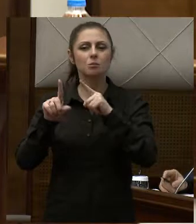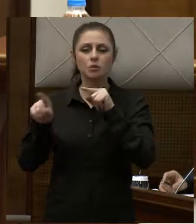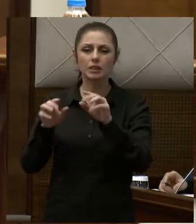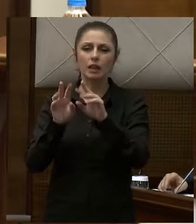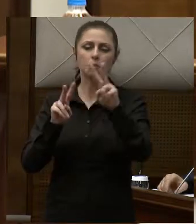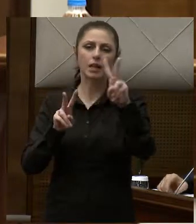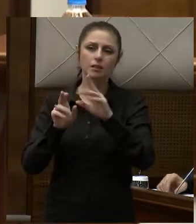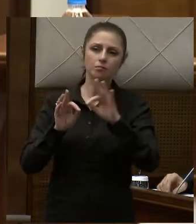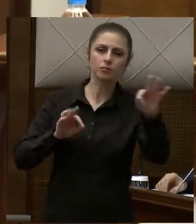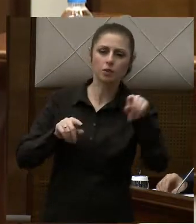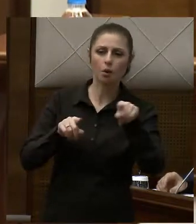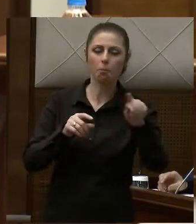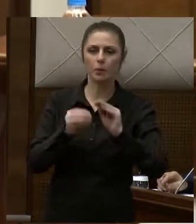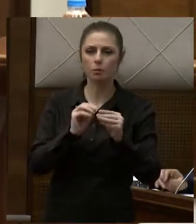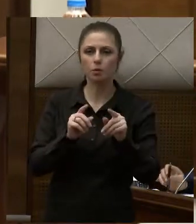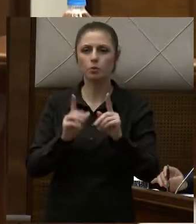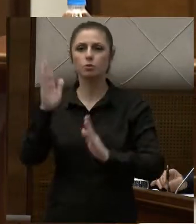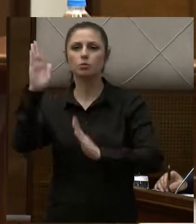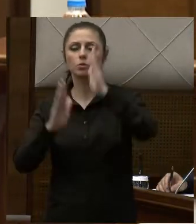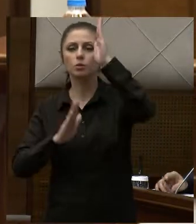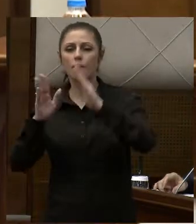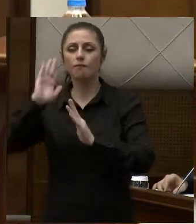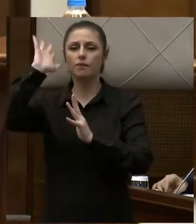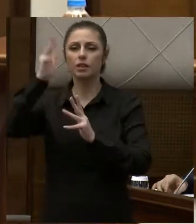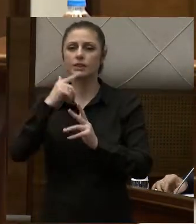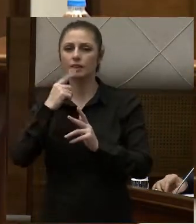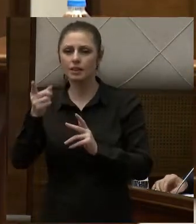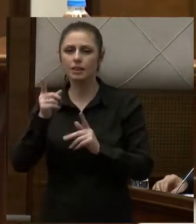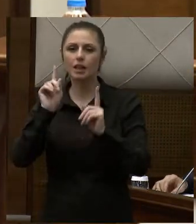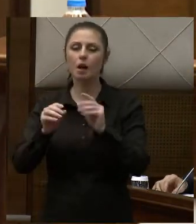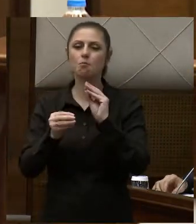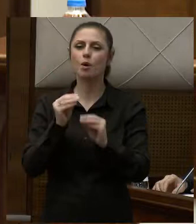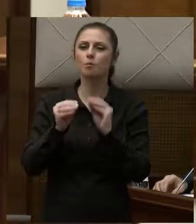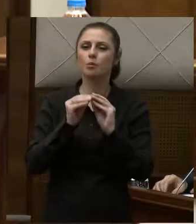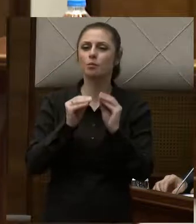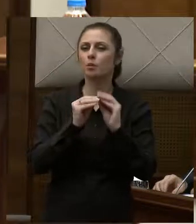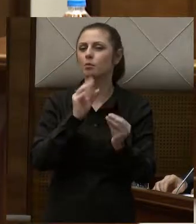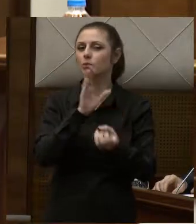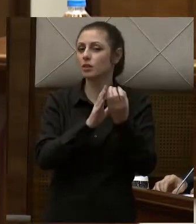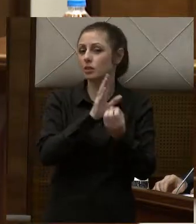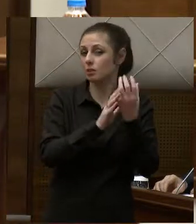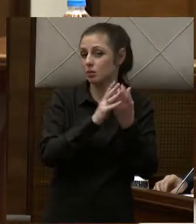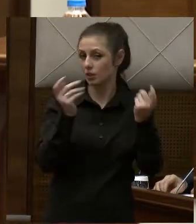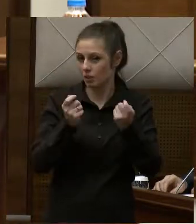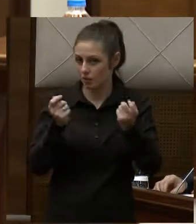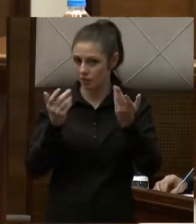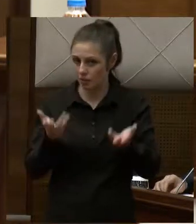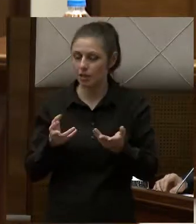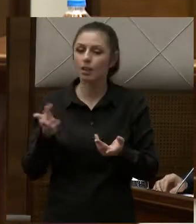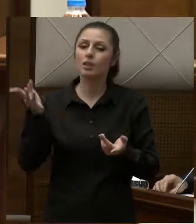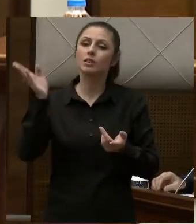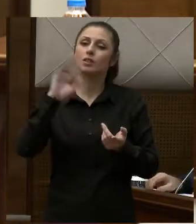geçiyor. Kuleleri fazla dediler. Sonra bir yönetmelik çıktı bakanlıktan.